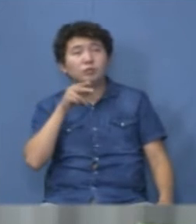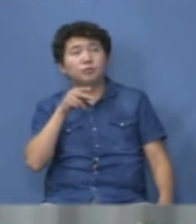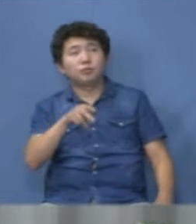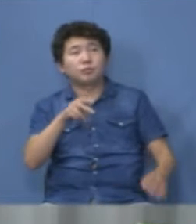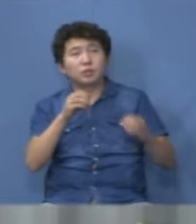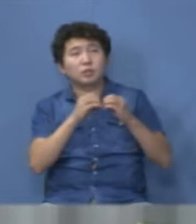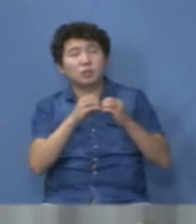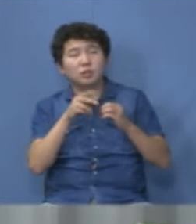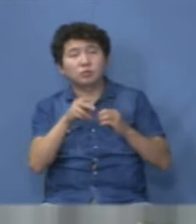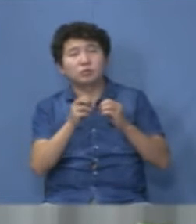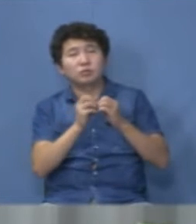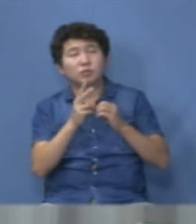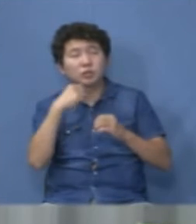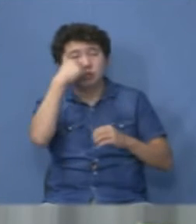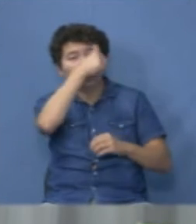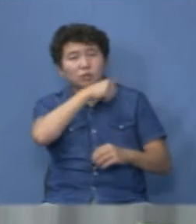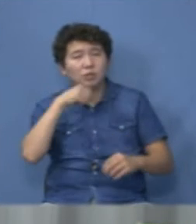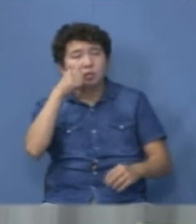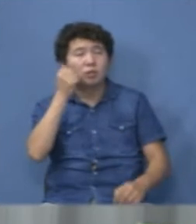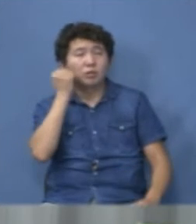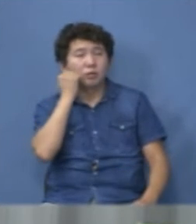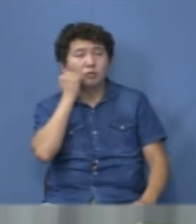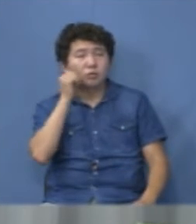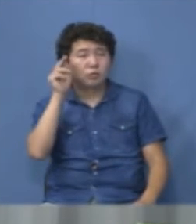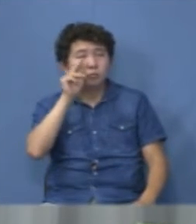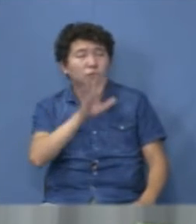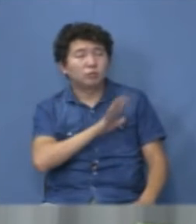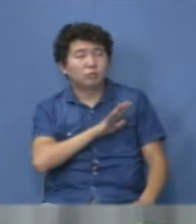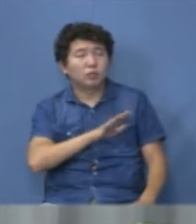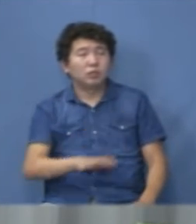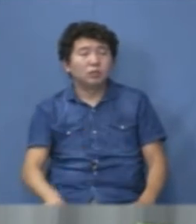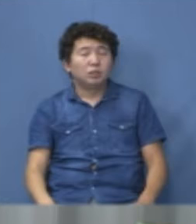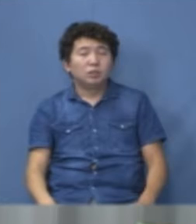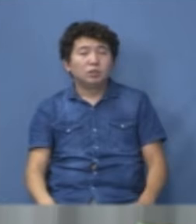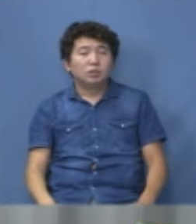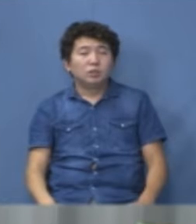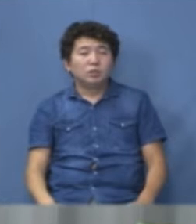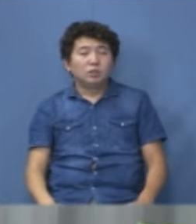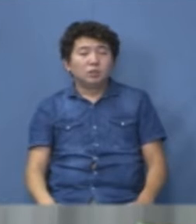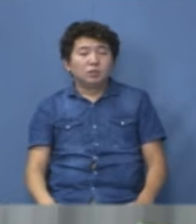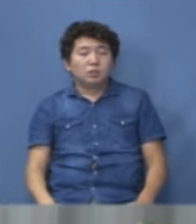года в Москве, в Московском энергетическом институте по